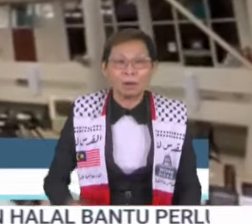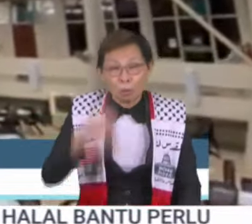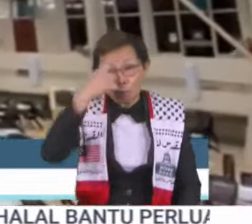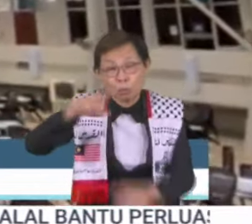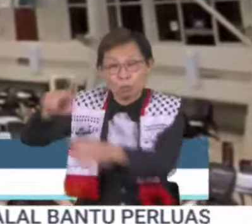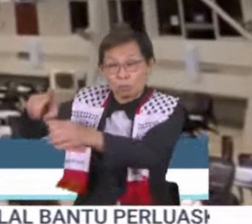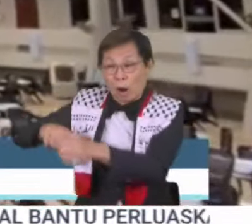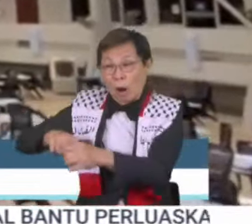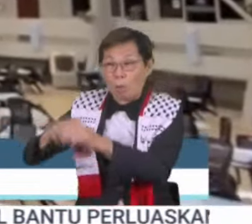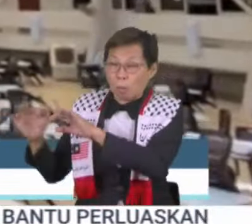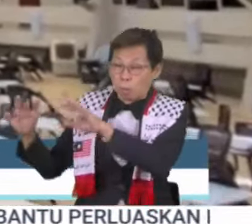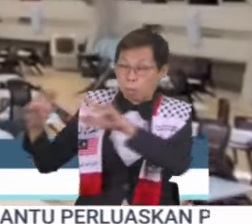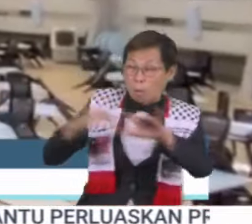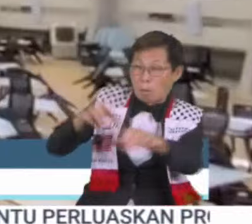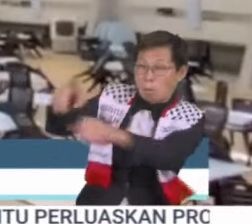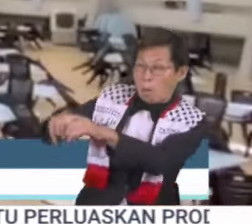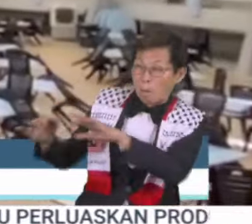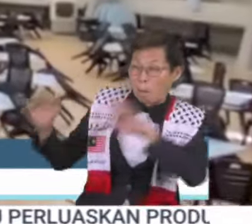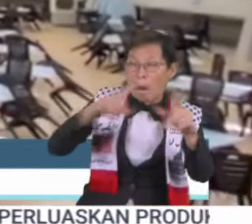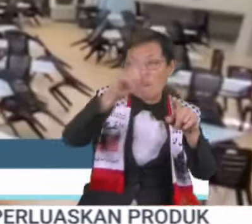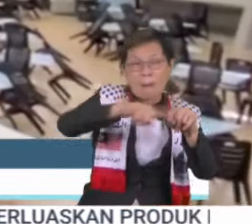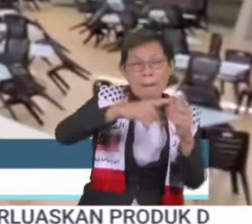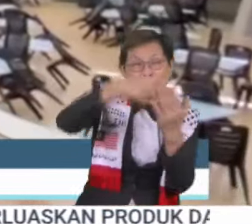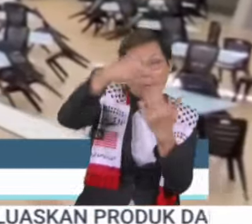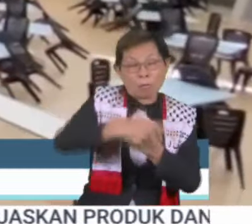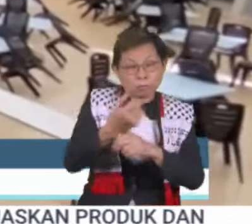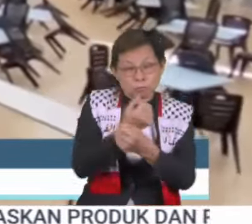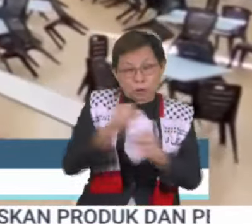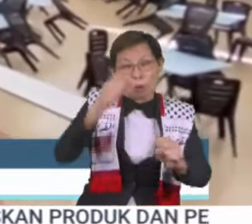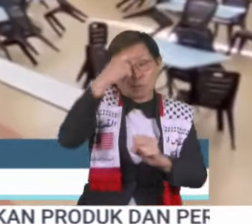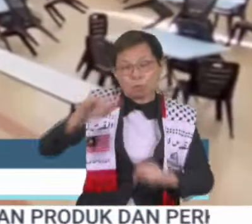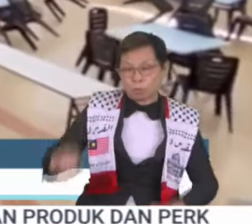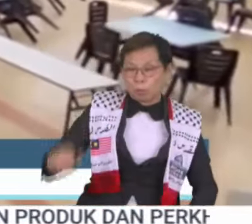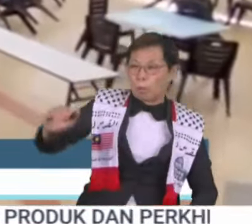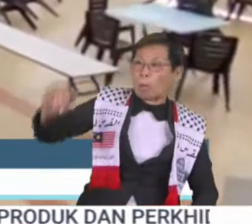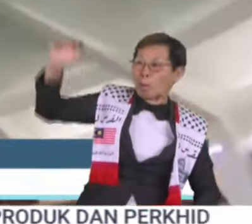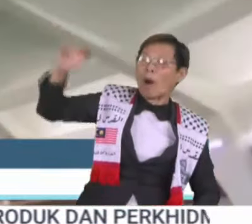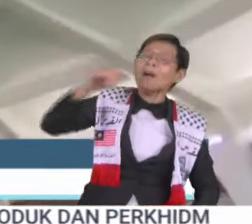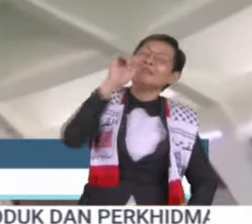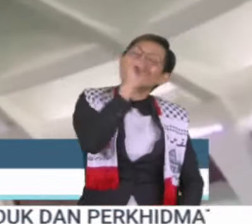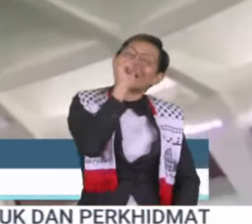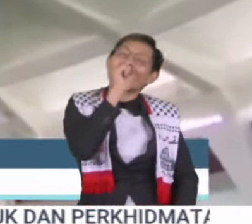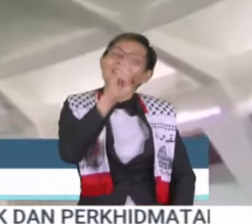Bagi menarik kehadiran orang ramai, pelbagai program disediakan untuk semua peringkat umur, antaranya